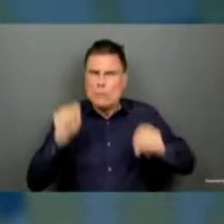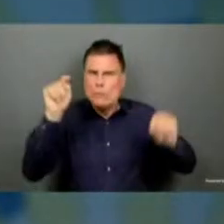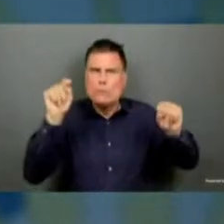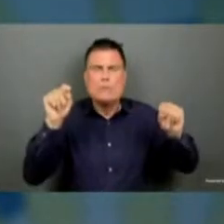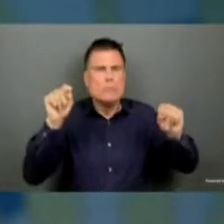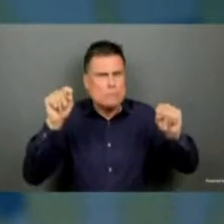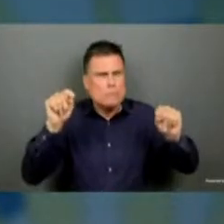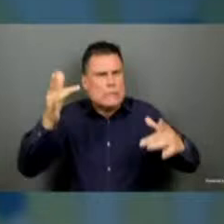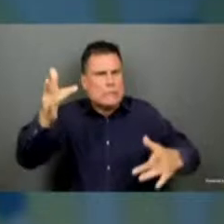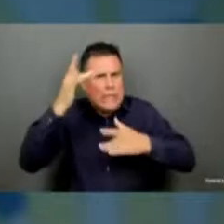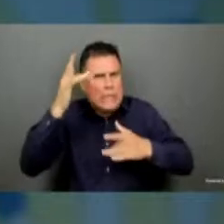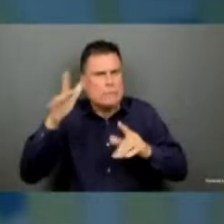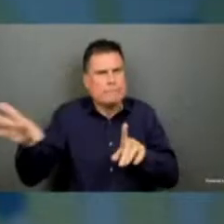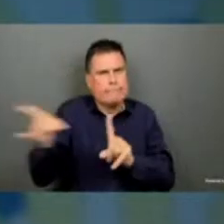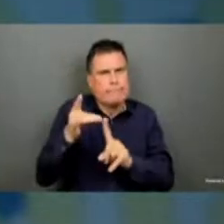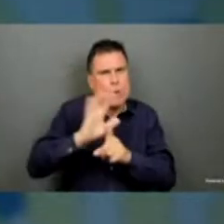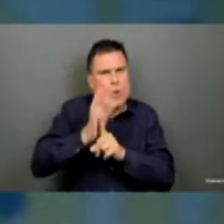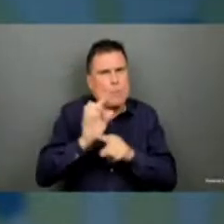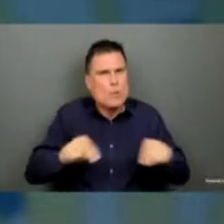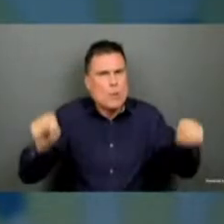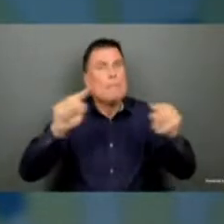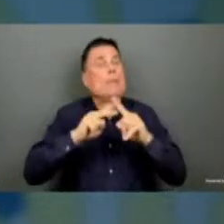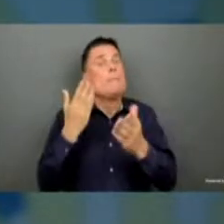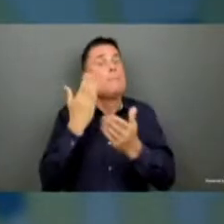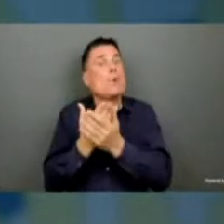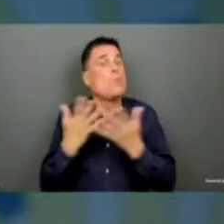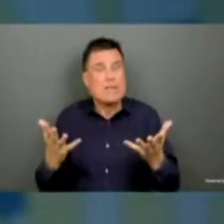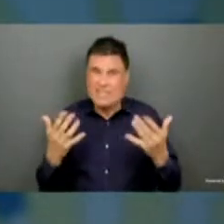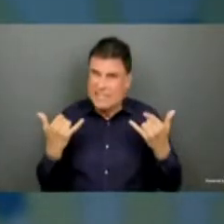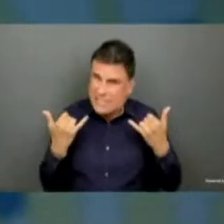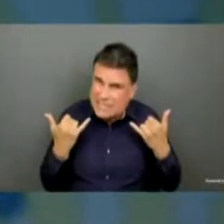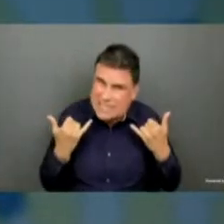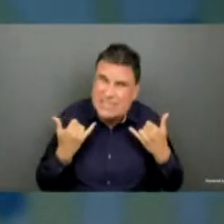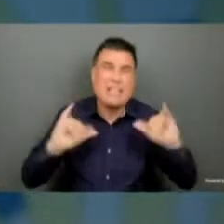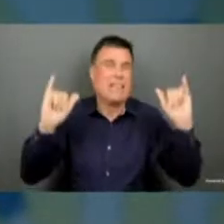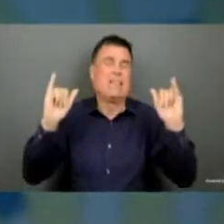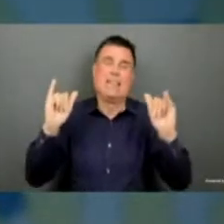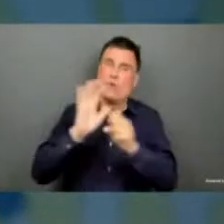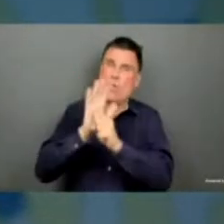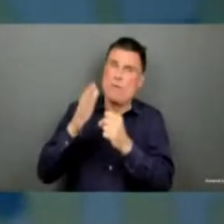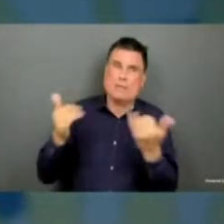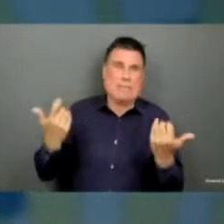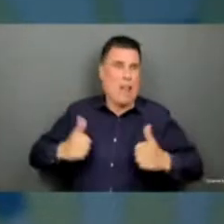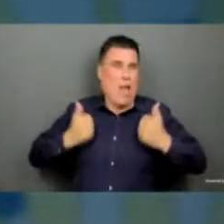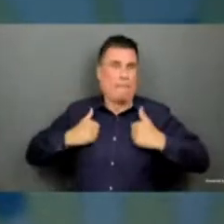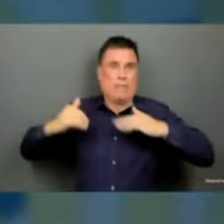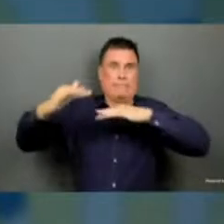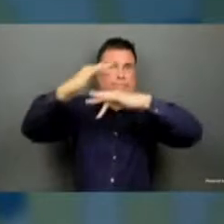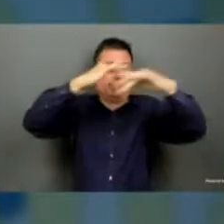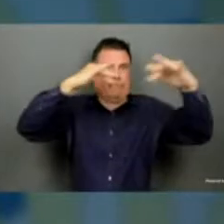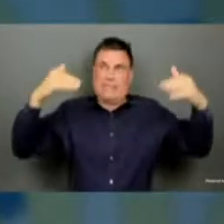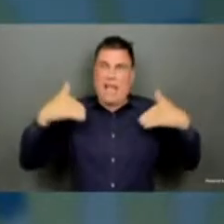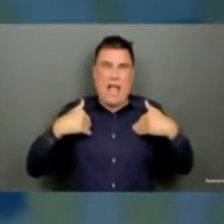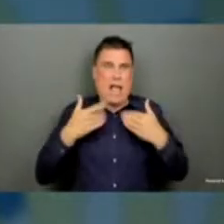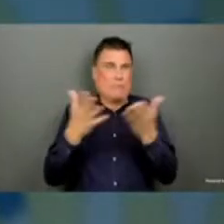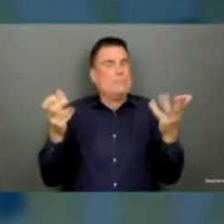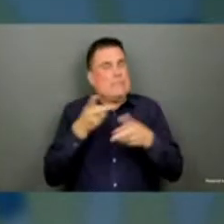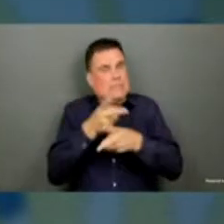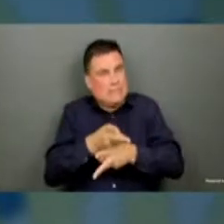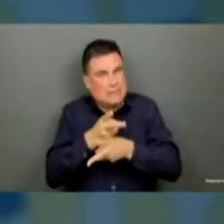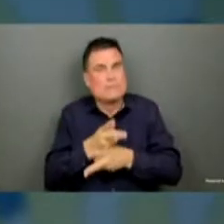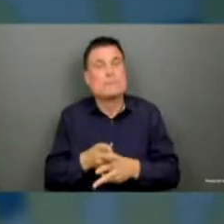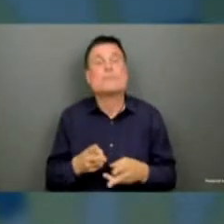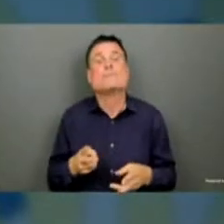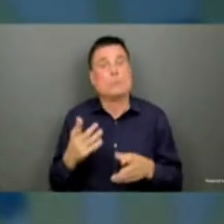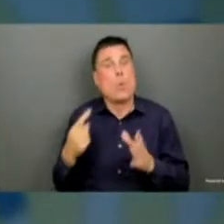内陆在这个上面东北部是10万个人里 5.1 到10个人还有呢